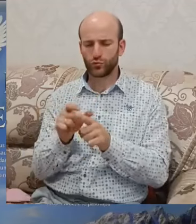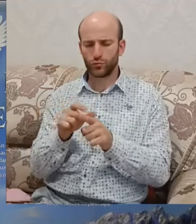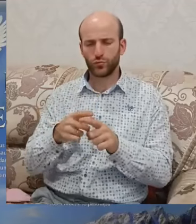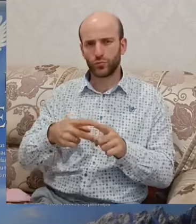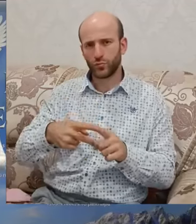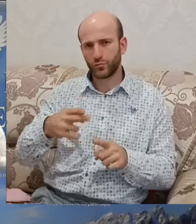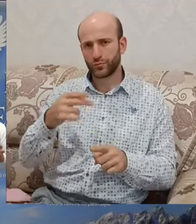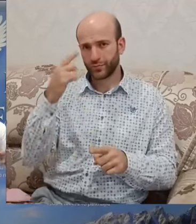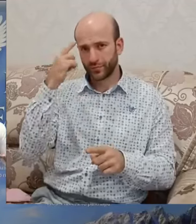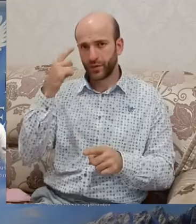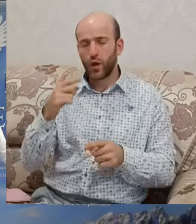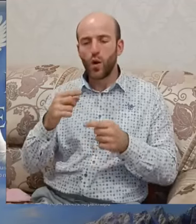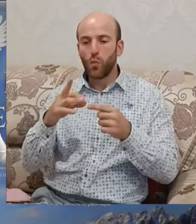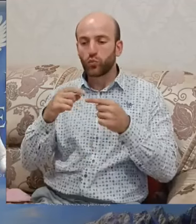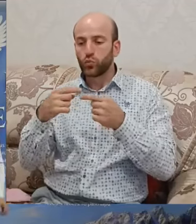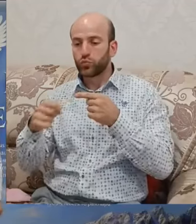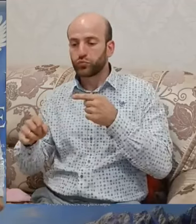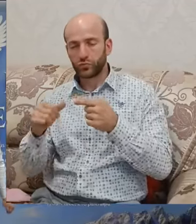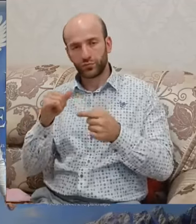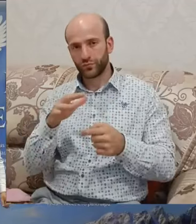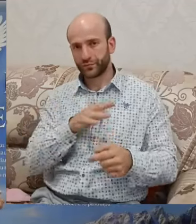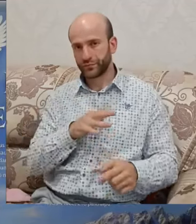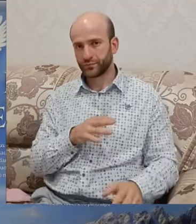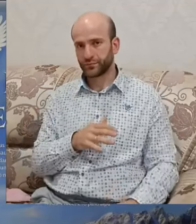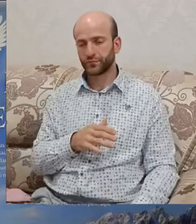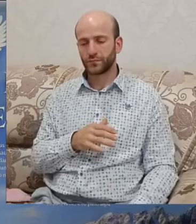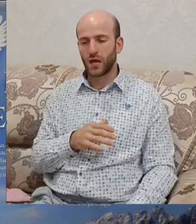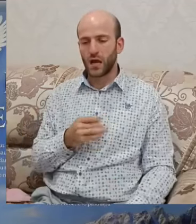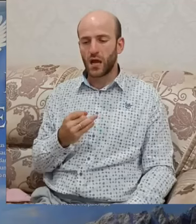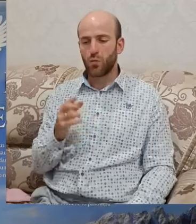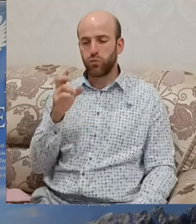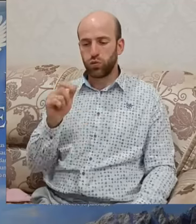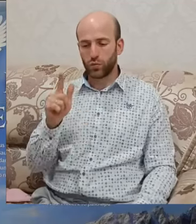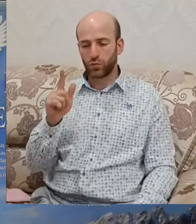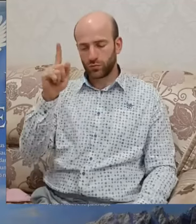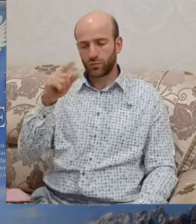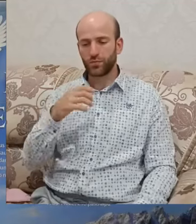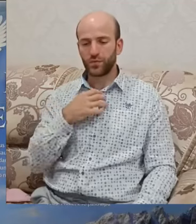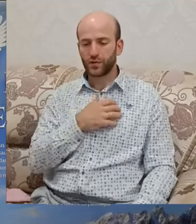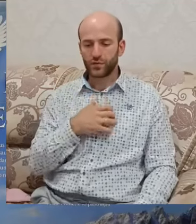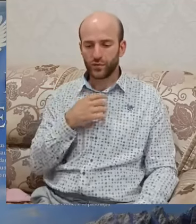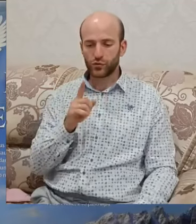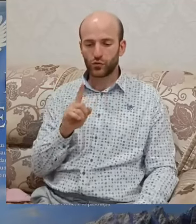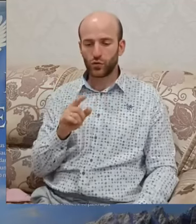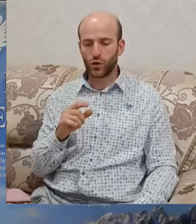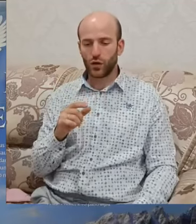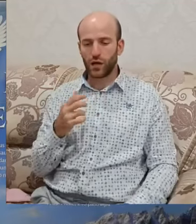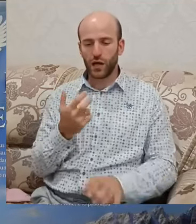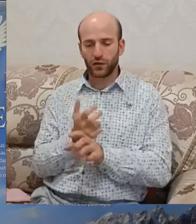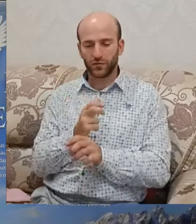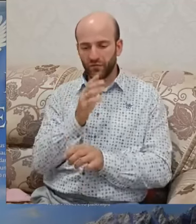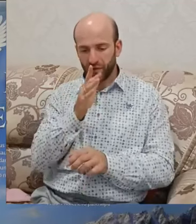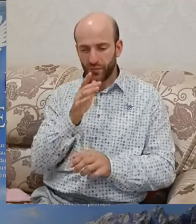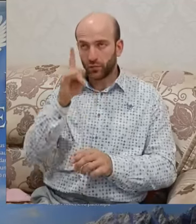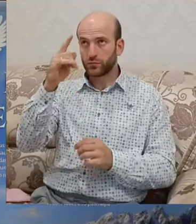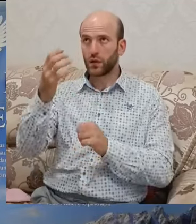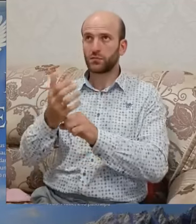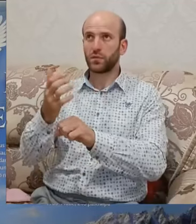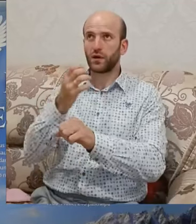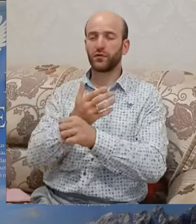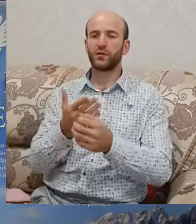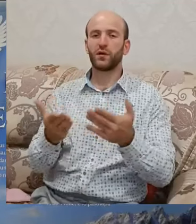periodu, kad siūstų mums pranašą. И Бог позаботился этим периодом, чтобы он послал нам пророка. Kurio trimitavimo